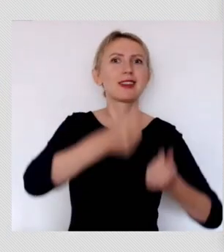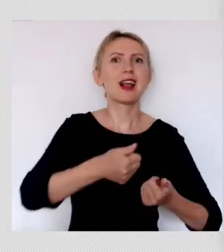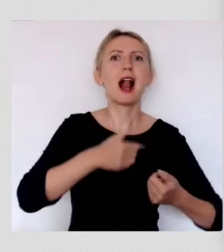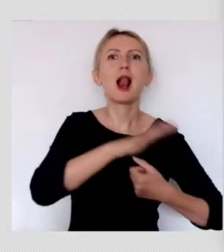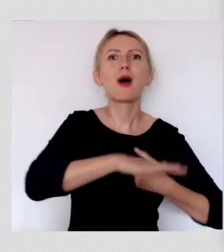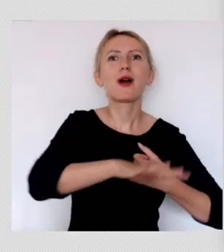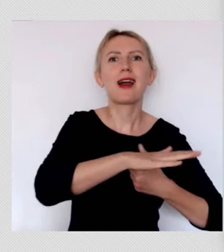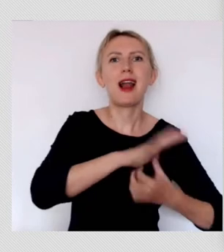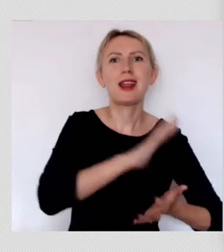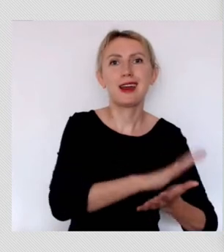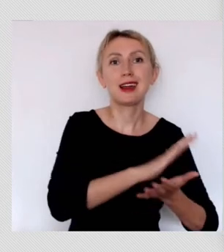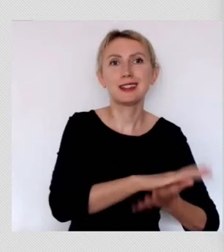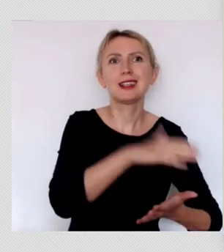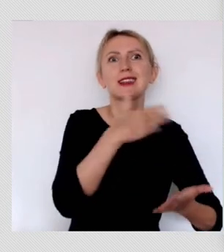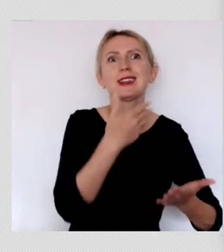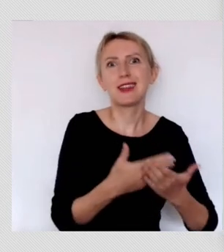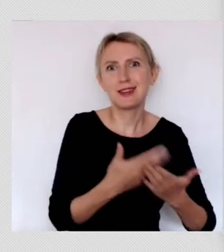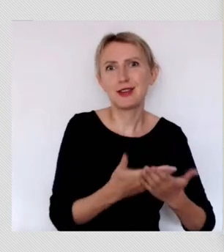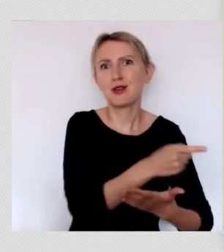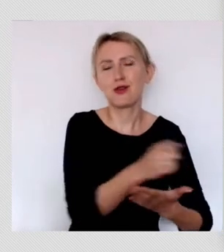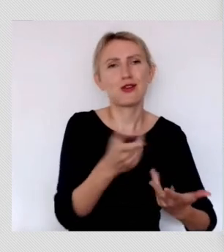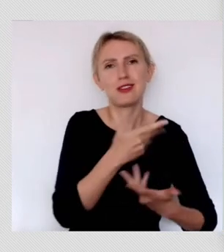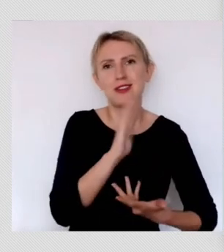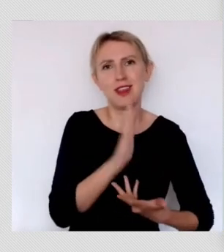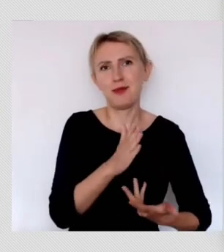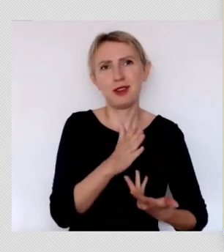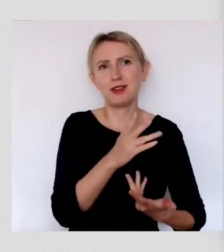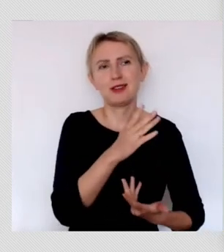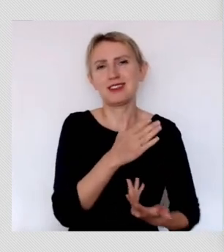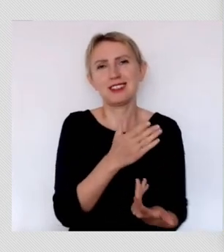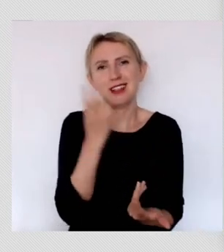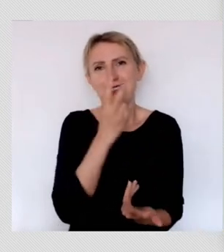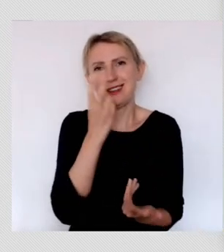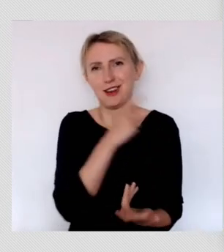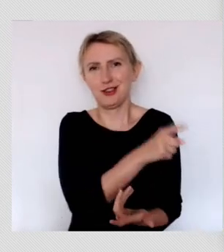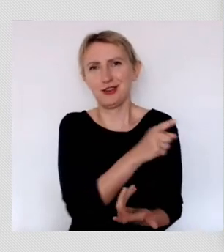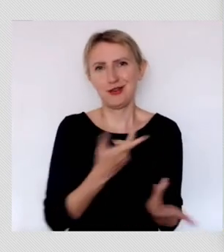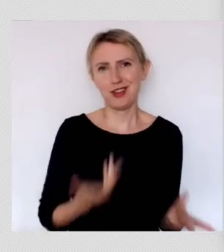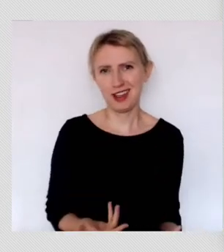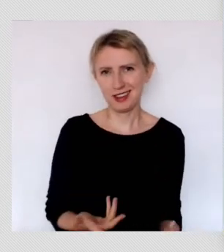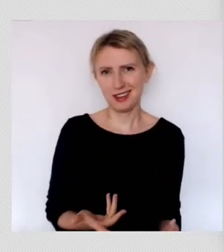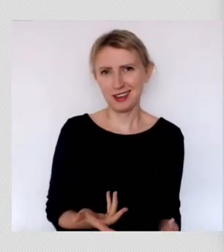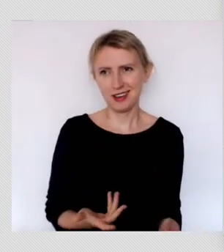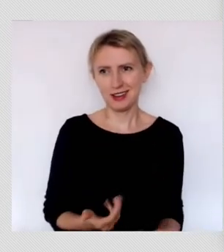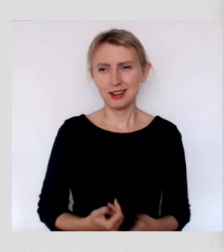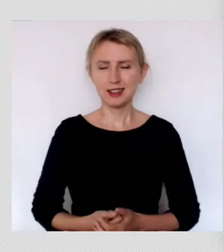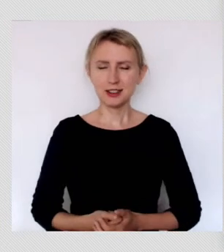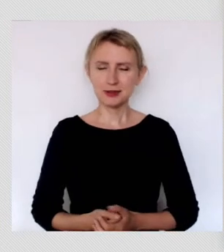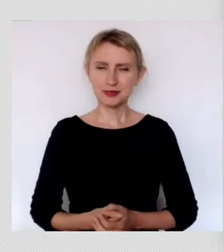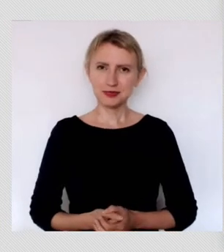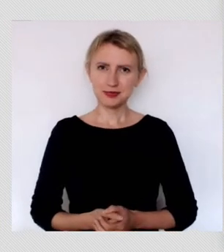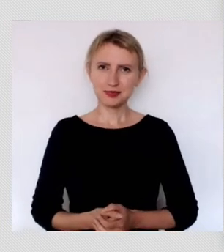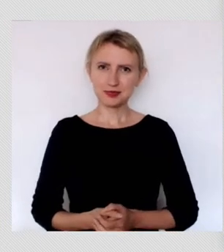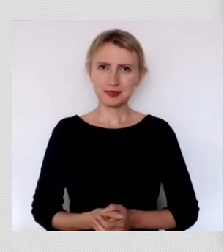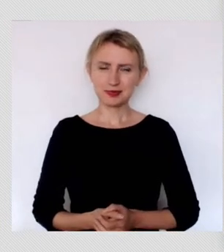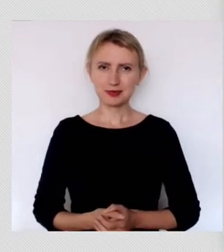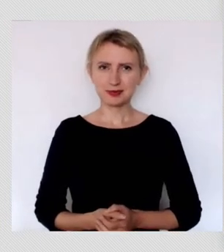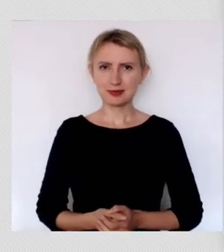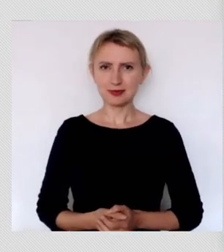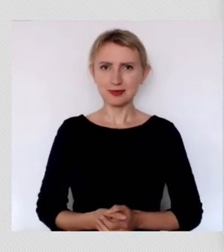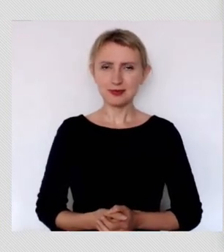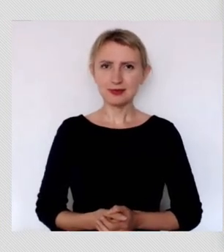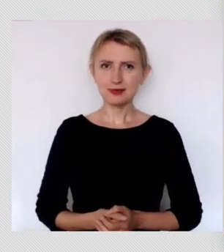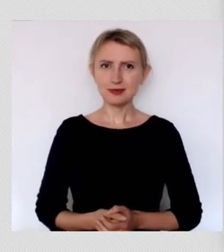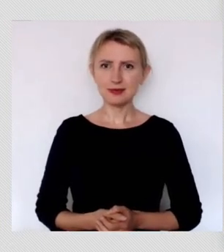w związku z tym nie będę przesadnie zainteresowany, tak, tym, co się dzieje. I